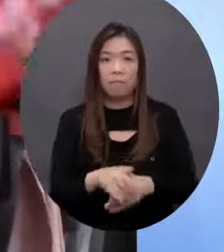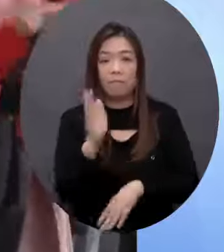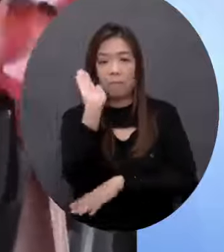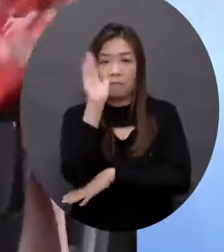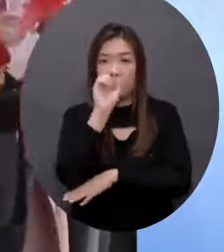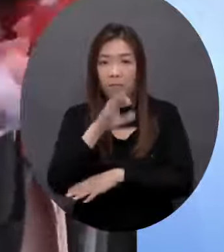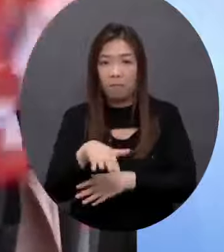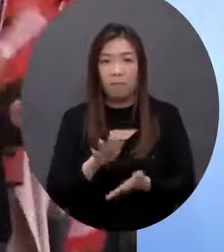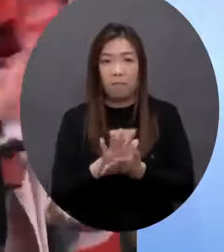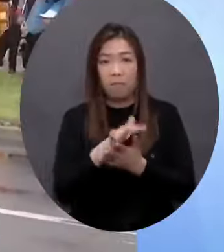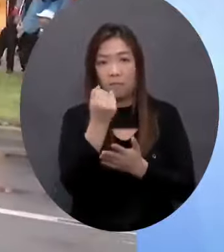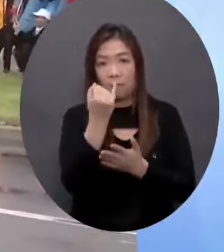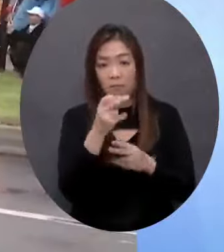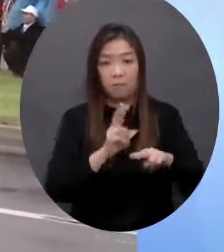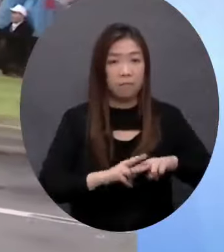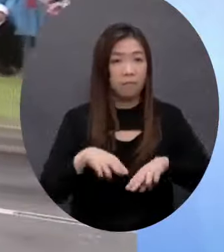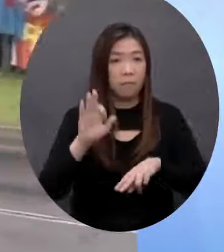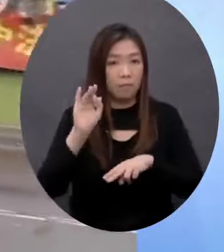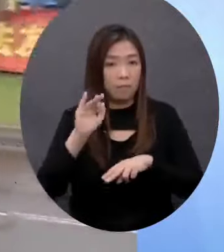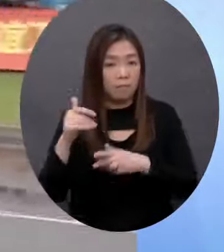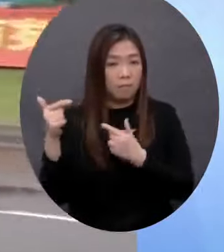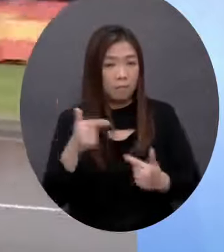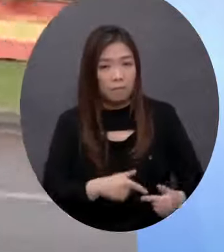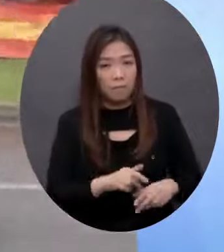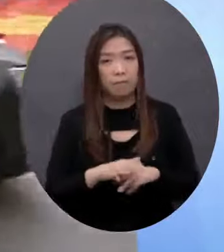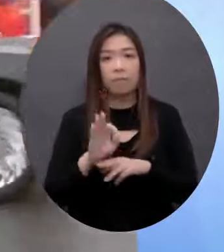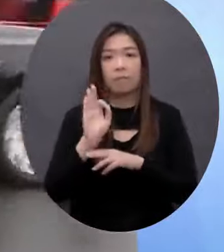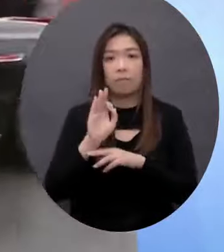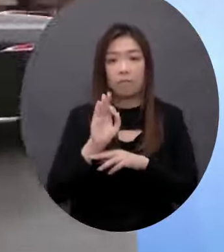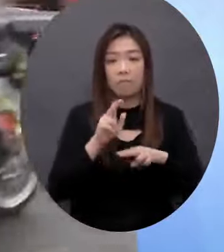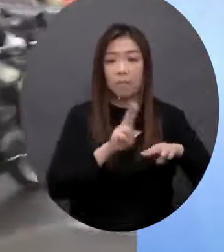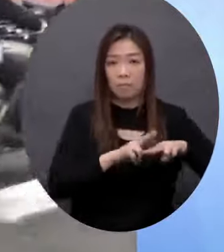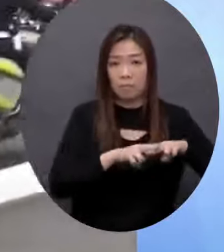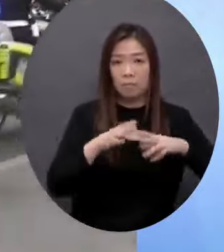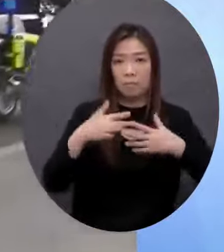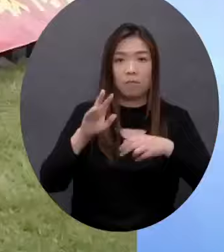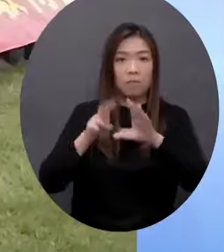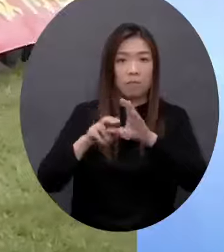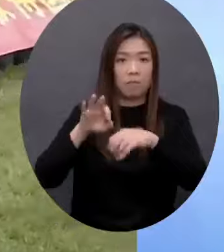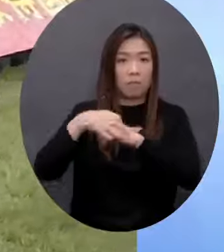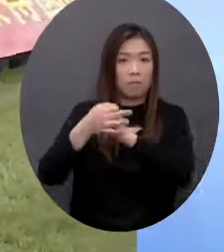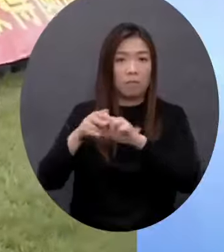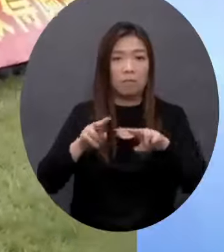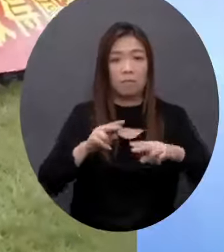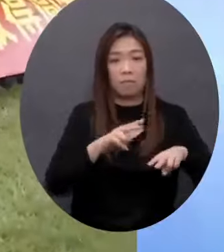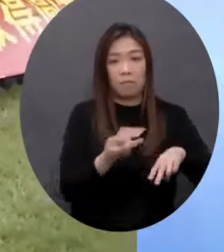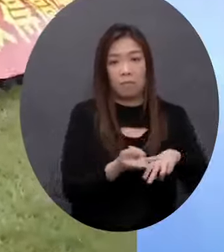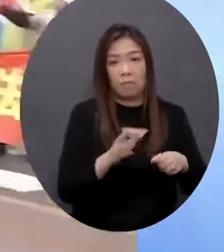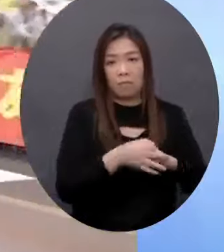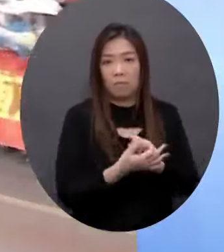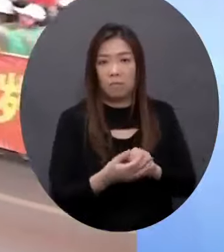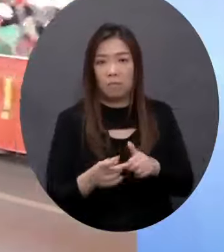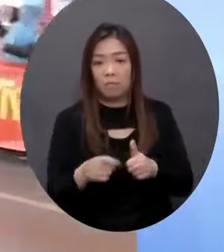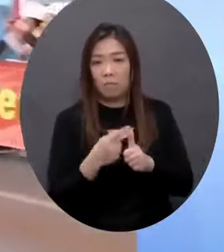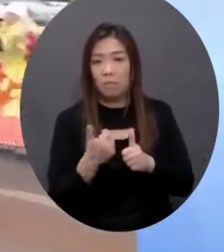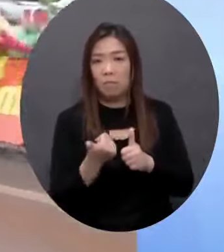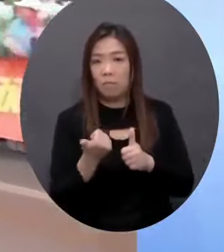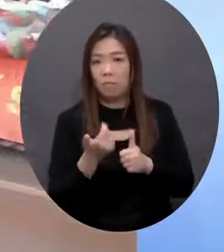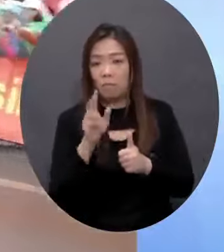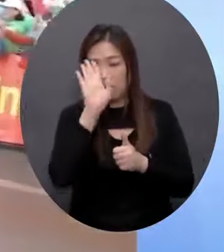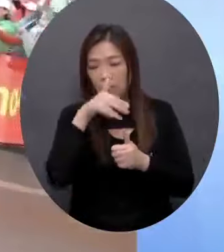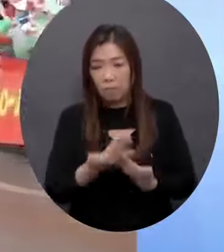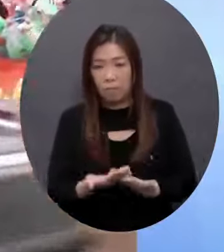来中法关系始终走在中国和西方国家关系前列，希望通过这次访问巩固两国传